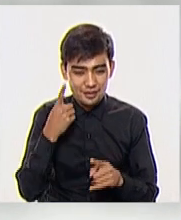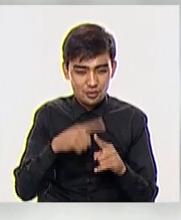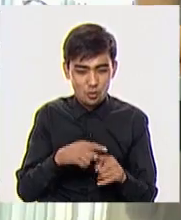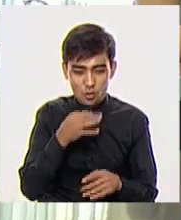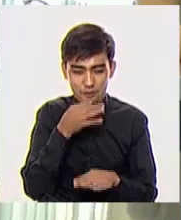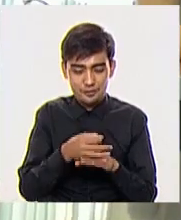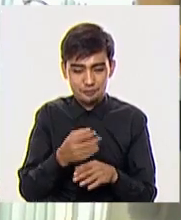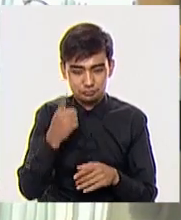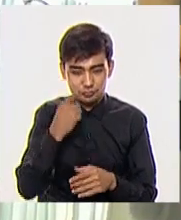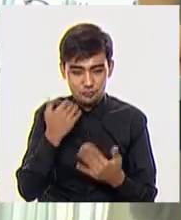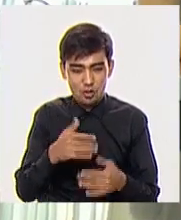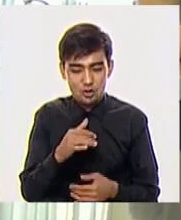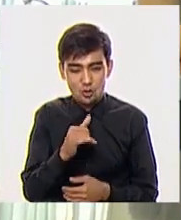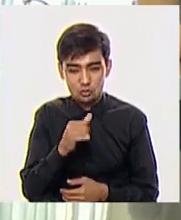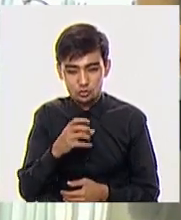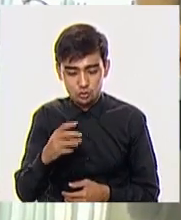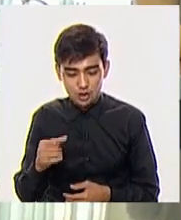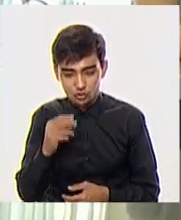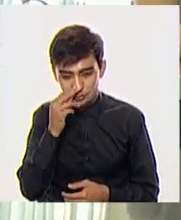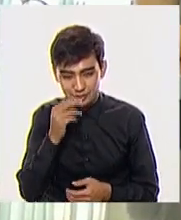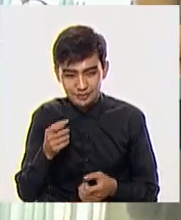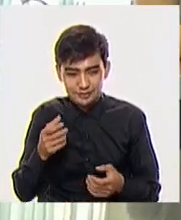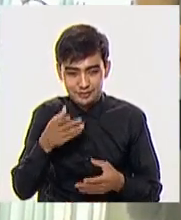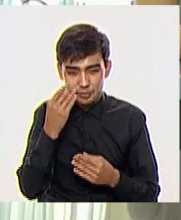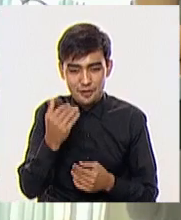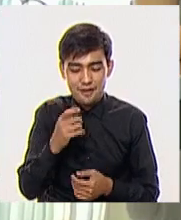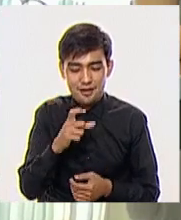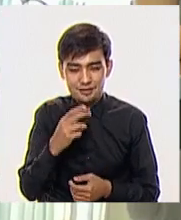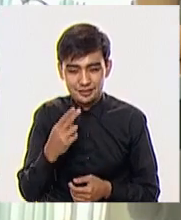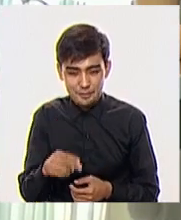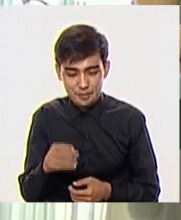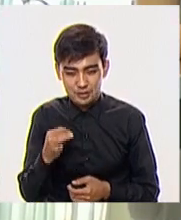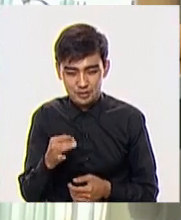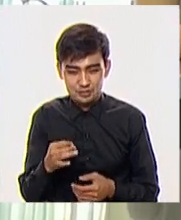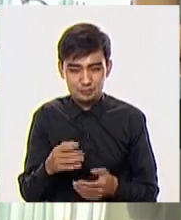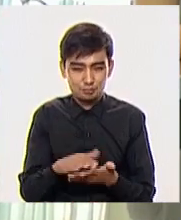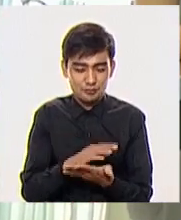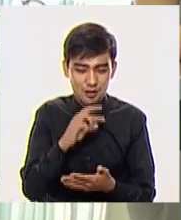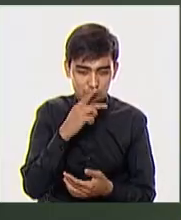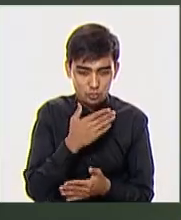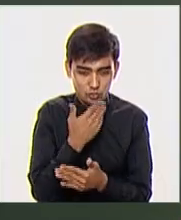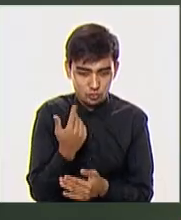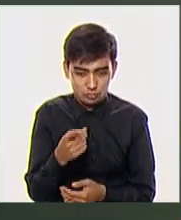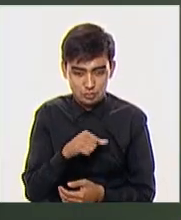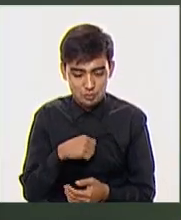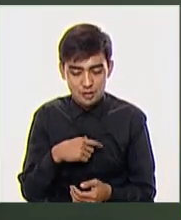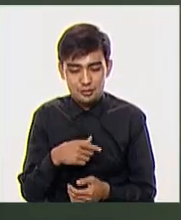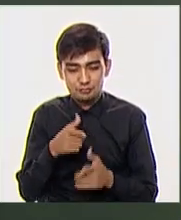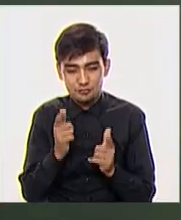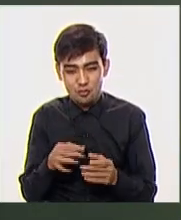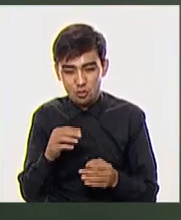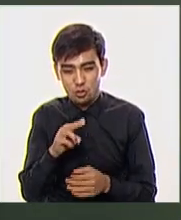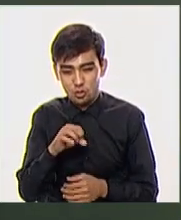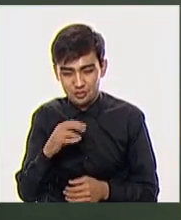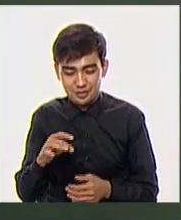пришел ответ. Мол, услуга шымкентца была получена за подписью его ЭЦП и сведений о сбое или ошибке нет. Чтобы отозвать согласие на